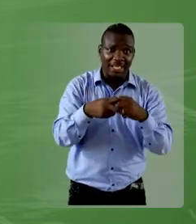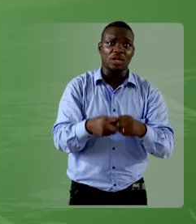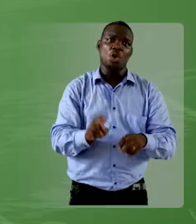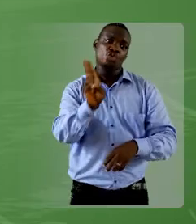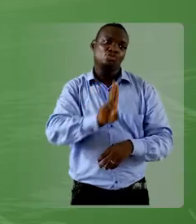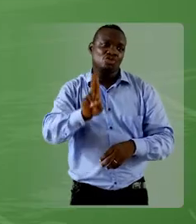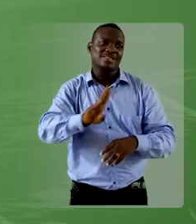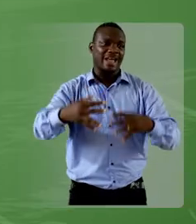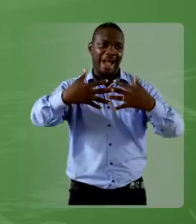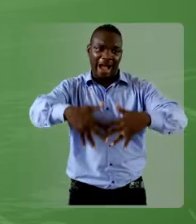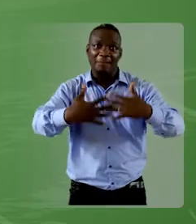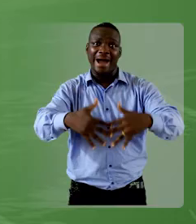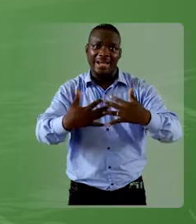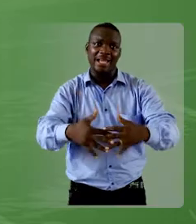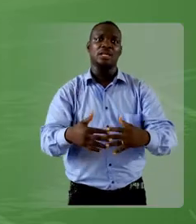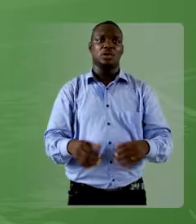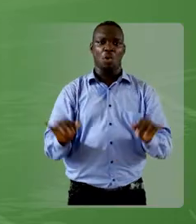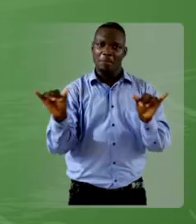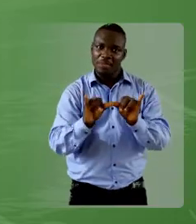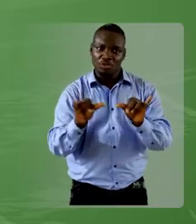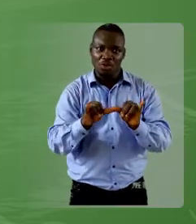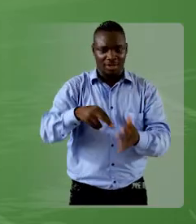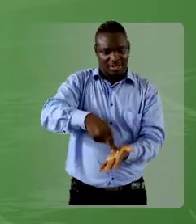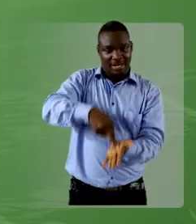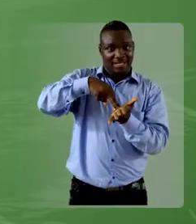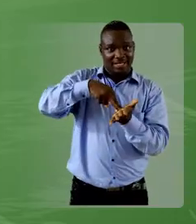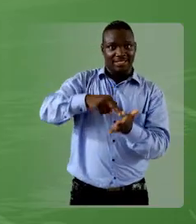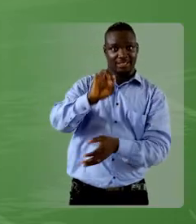d'un appareil, on mesure la